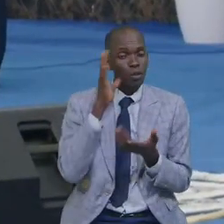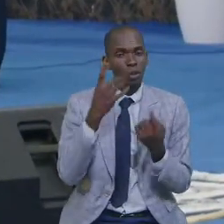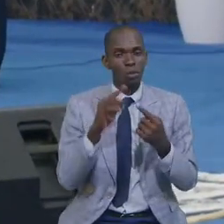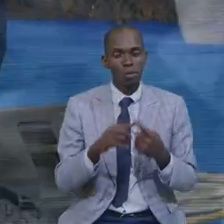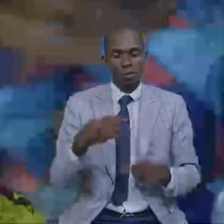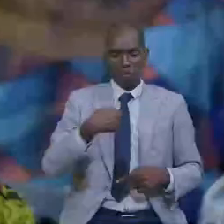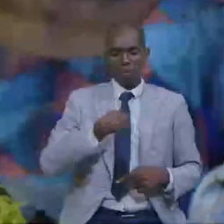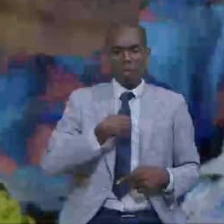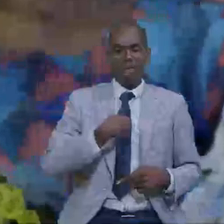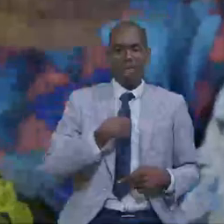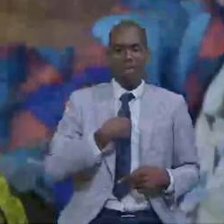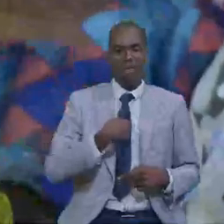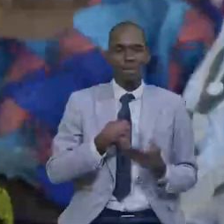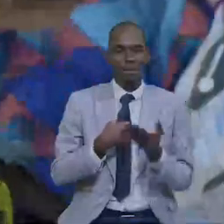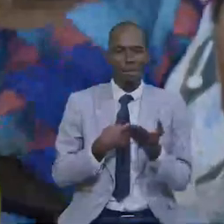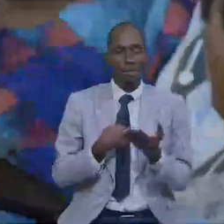bonheur viendra